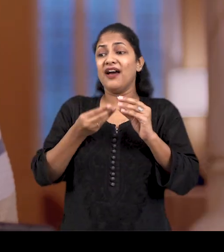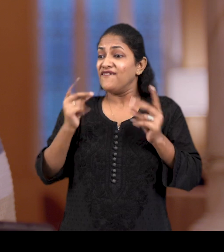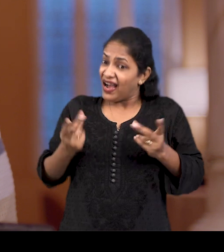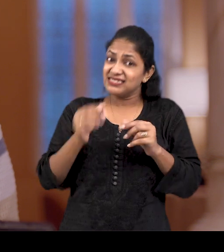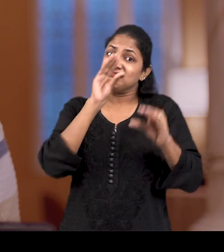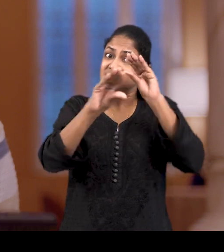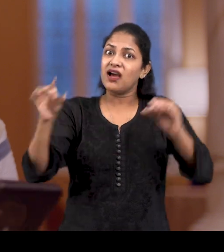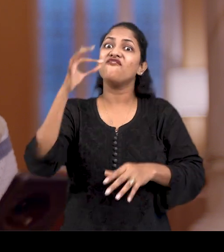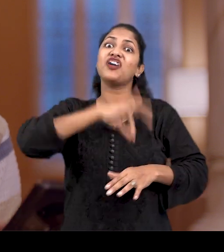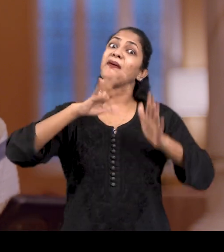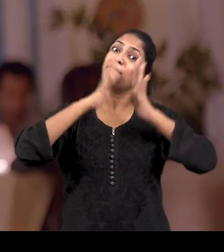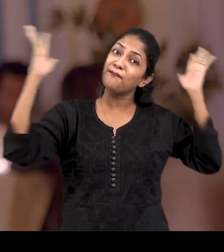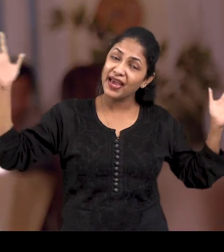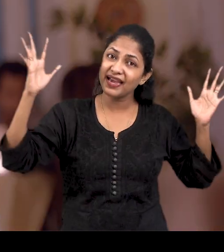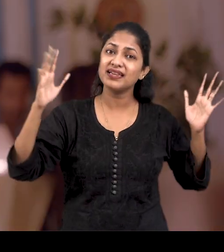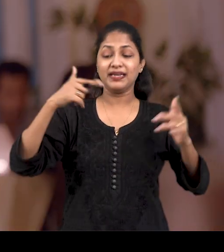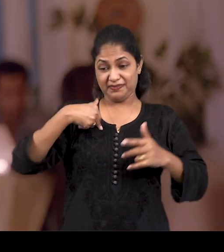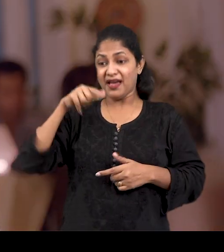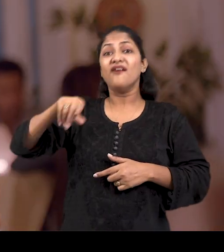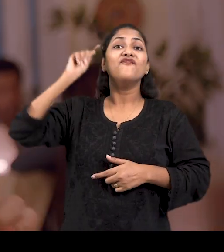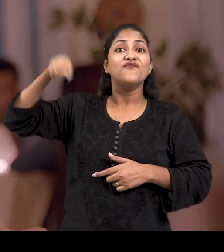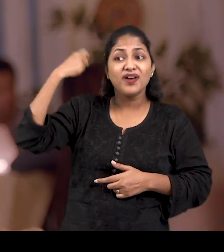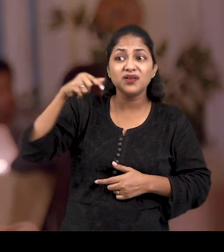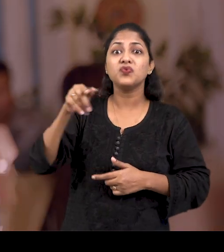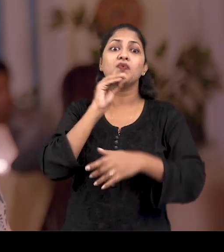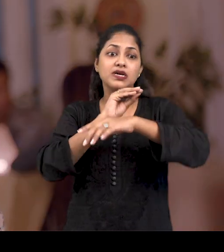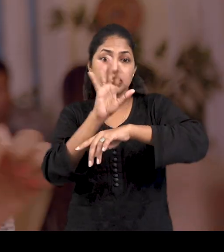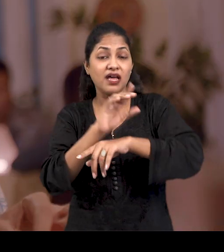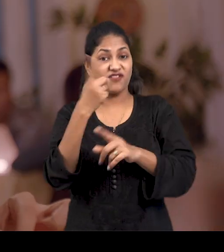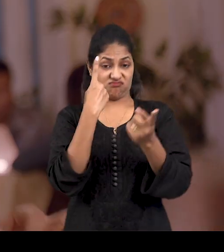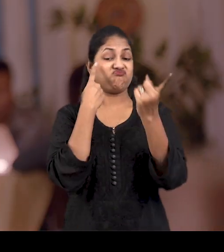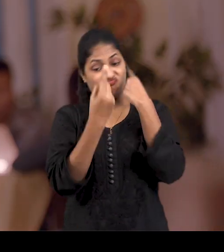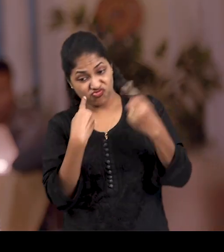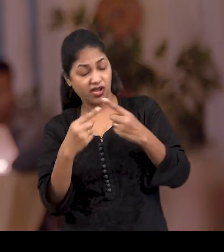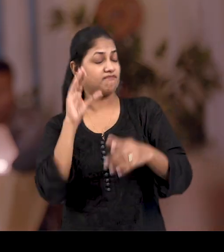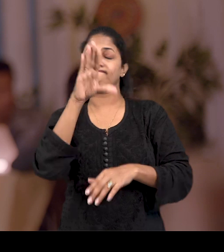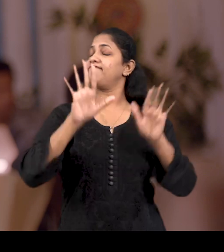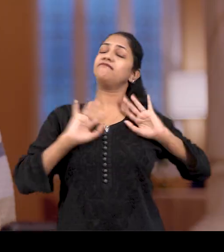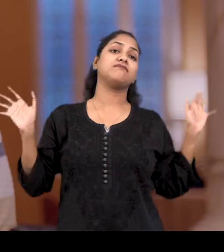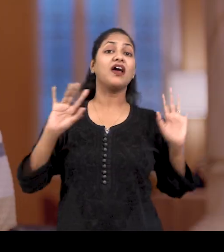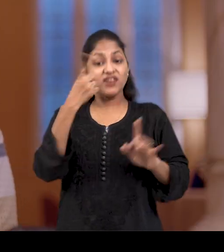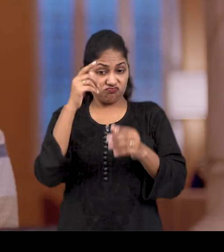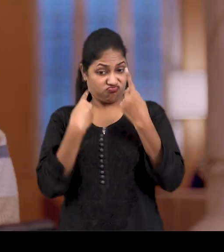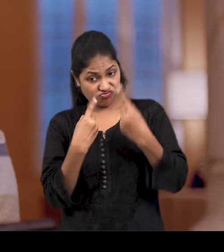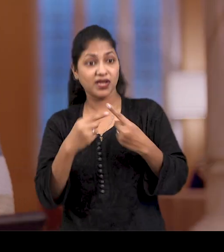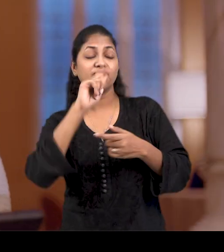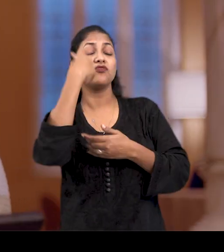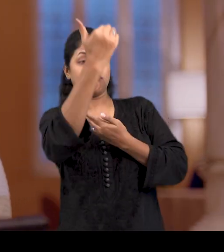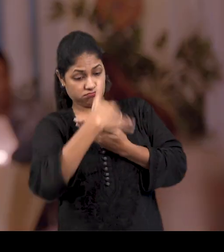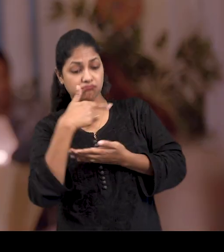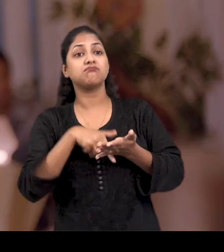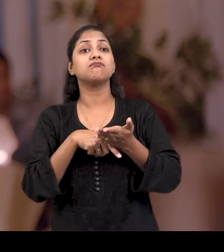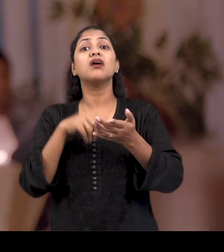રોકાણ કરી દઈએ એટલે આપણને મોટો ફાયદો થશે. હું આ વિડીયો અને તેની સલાહને વેરીફાઈ કર્યા વિના રોકાણ નહીં કરું. આ વિડીયો મને